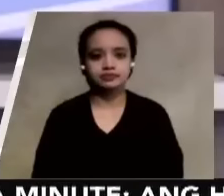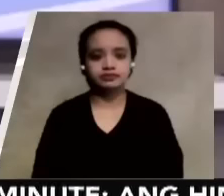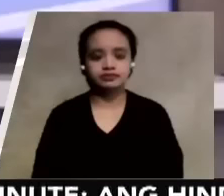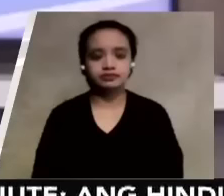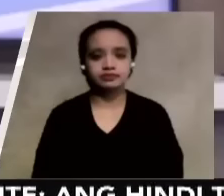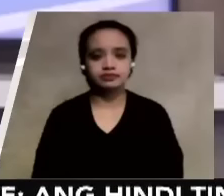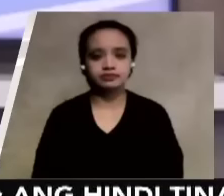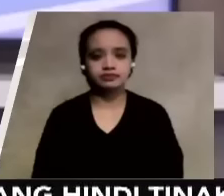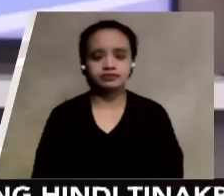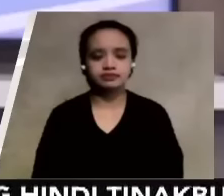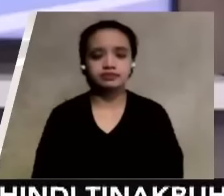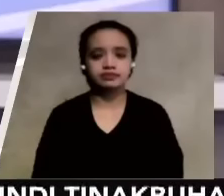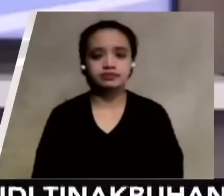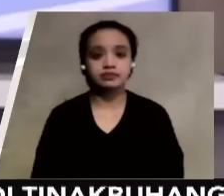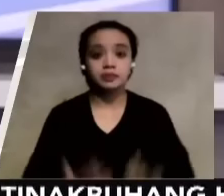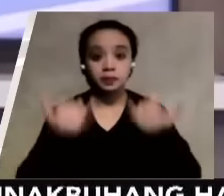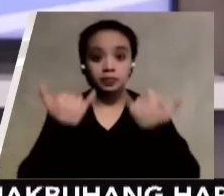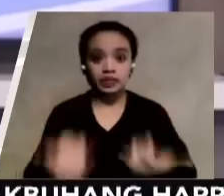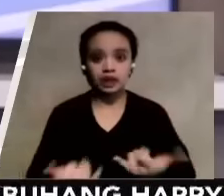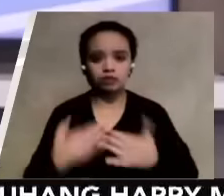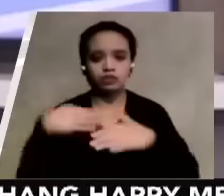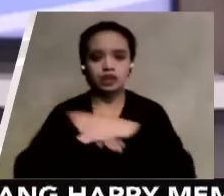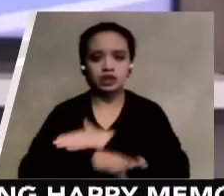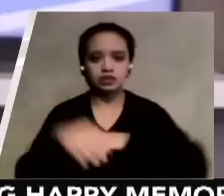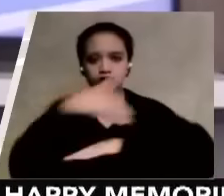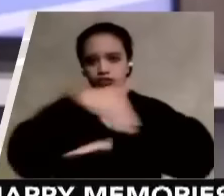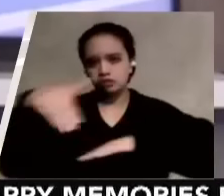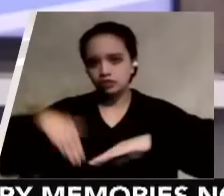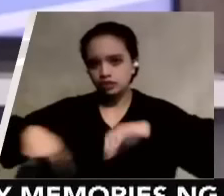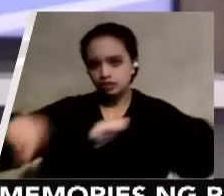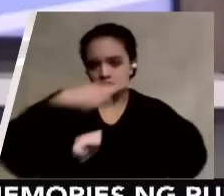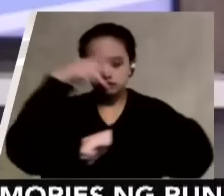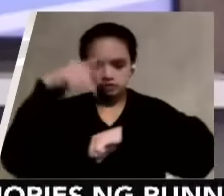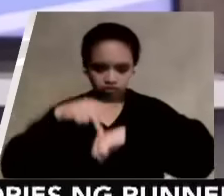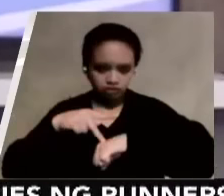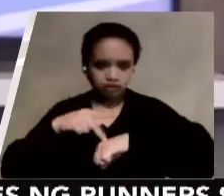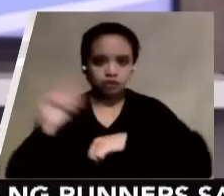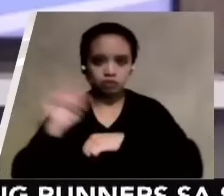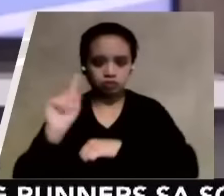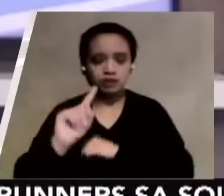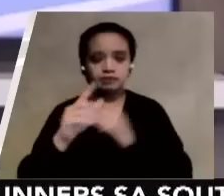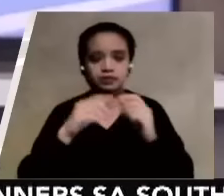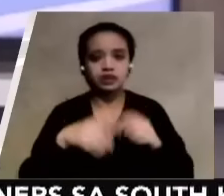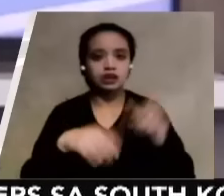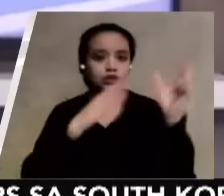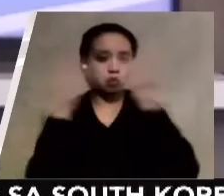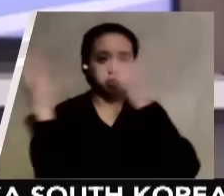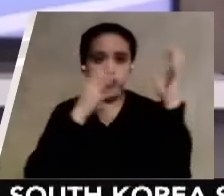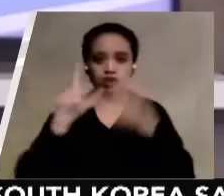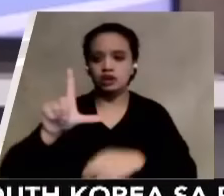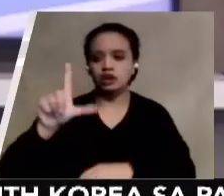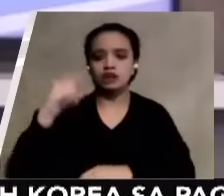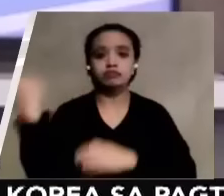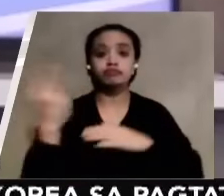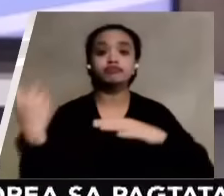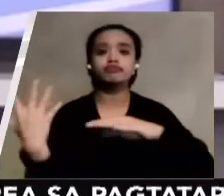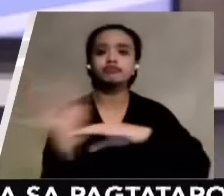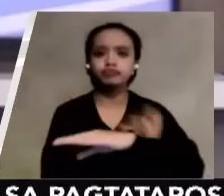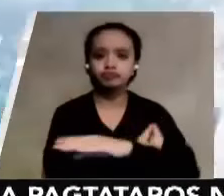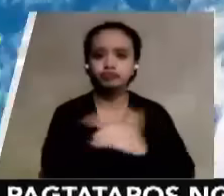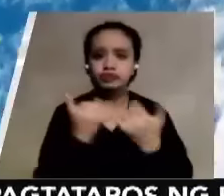Mga kapuso, pumasok na po sa loob ng Philippine Area of Responsibility ang isa sa dalawang low-pressure area na binabantayan ng